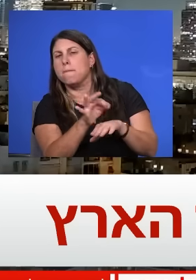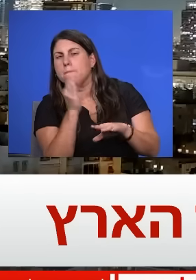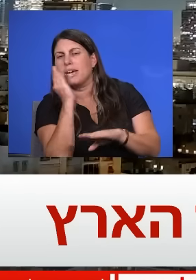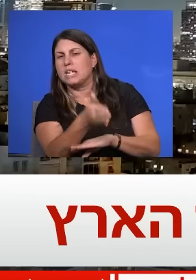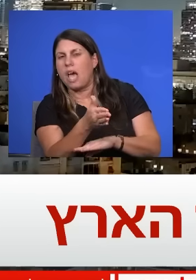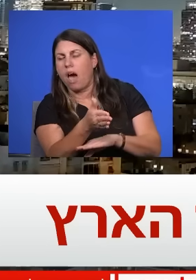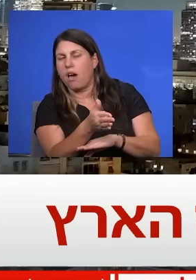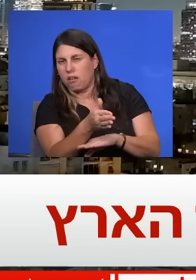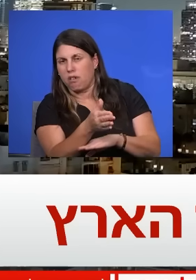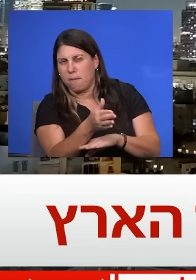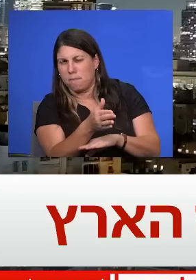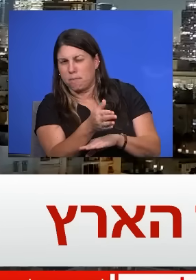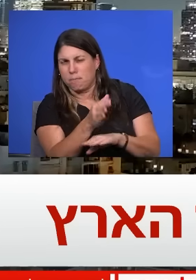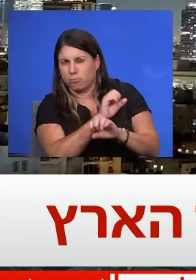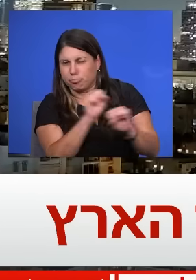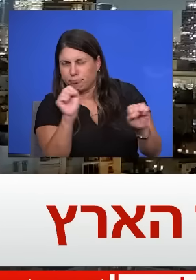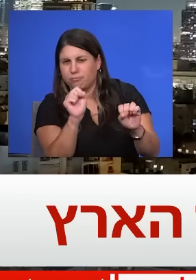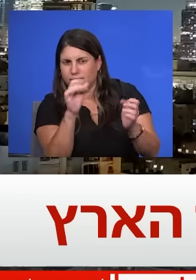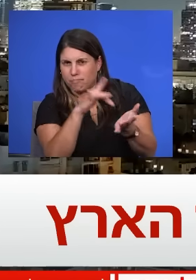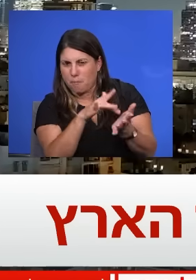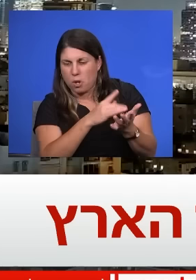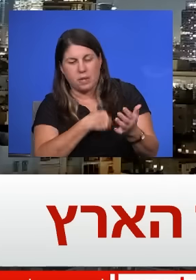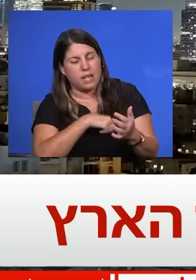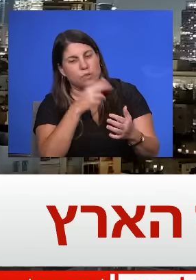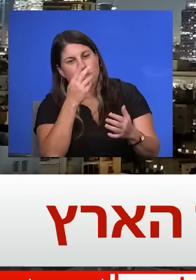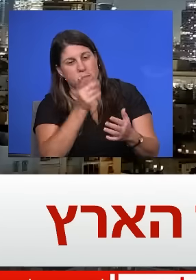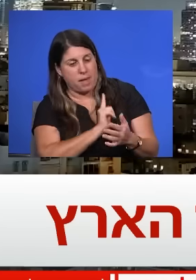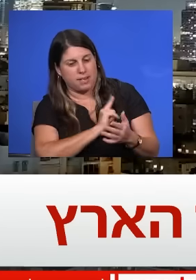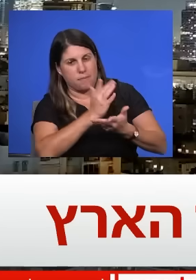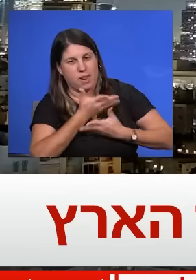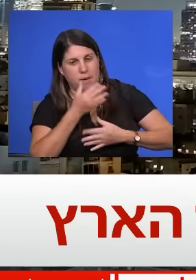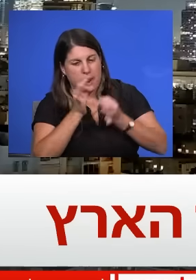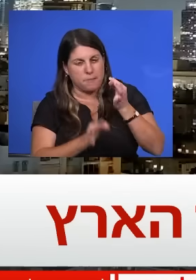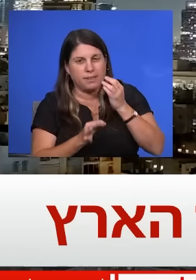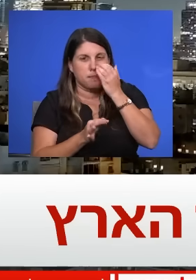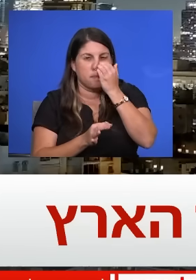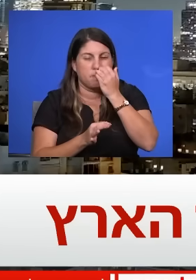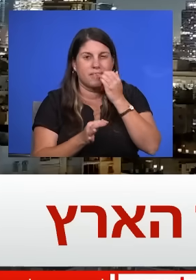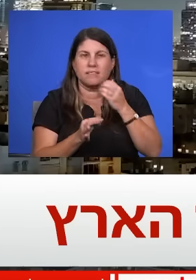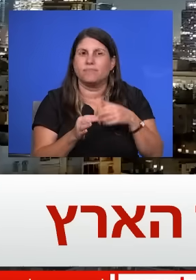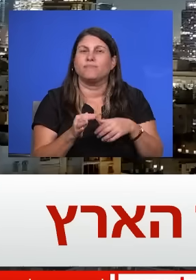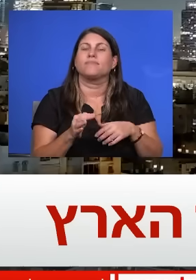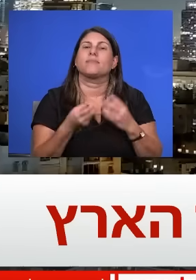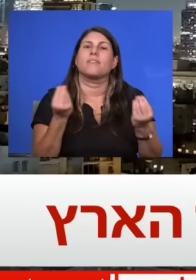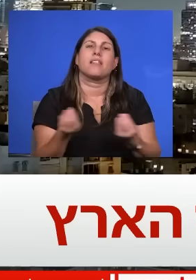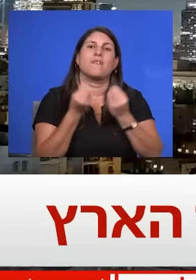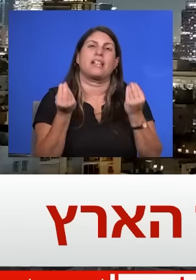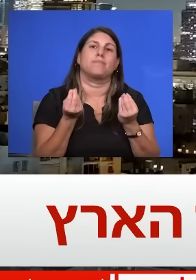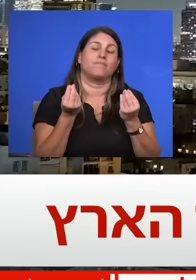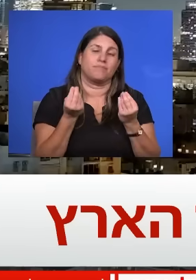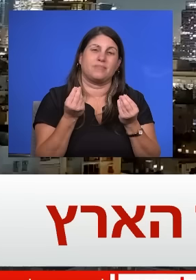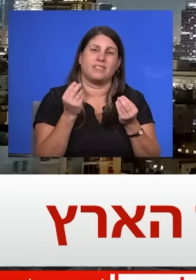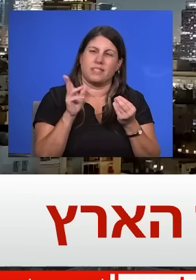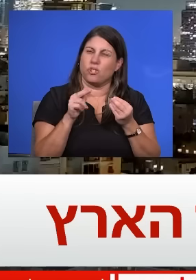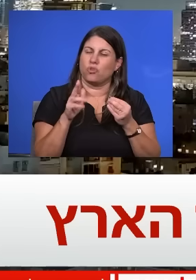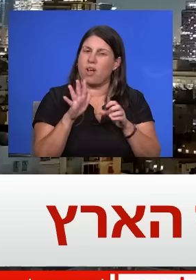המוקדים. אנחנו מנסים לאסוף את הפרטים, אבל כאמור כל הדברים האלה ברקע הלחץ הגדול שם של